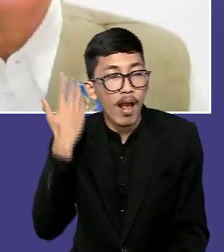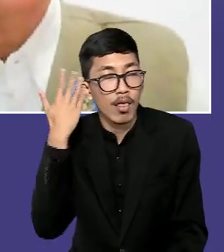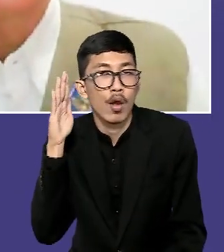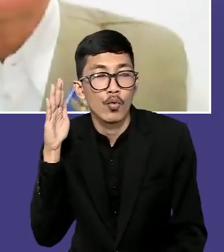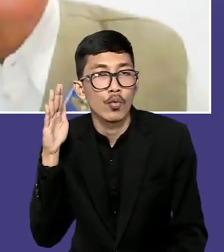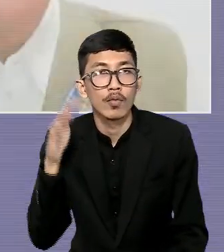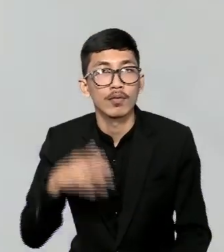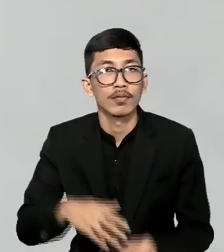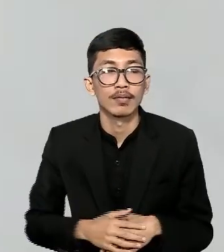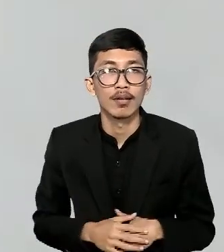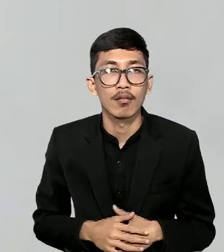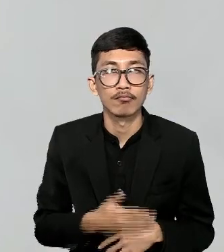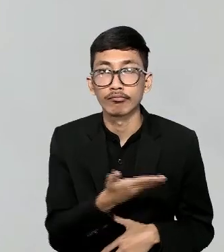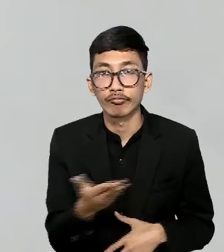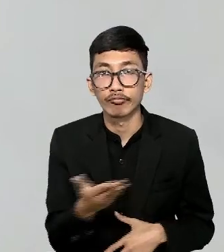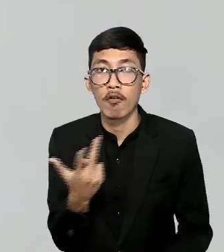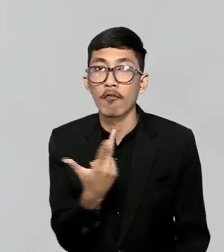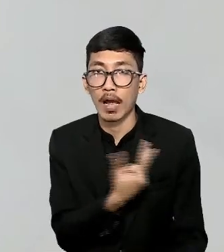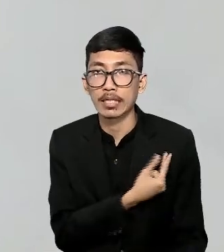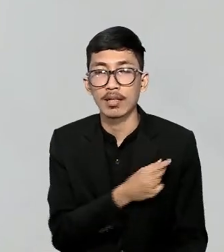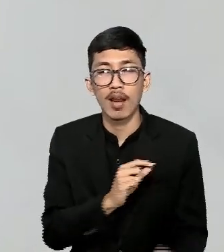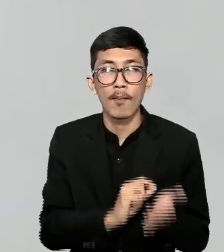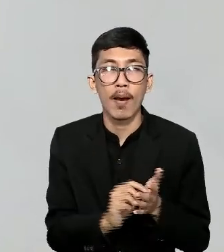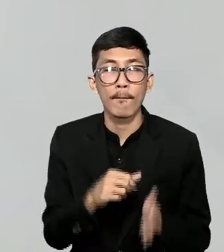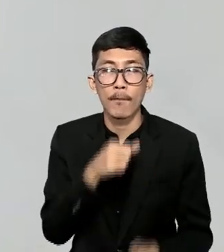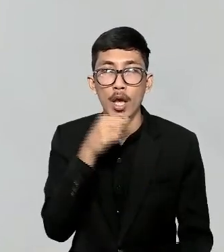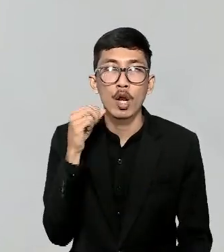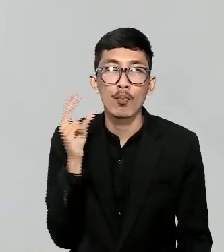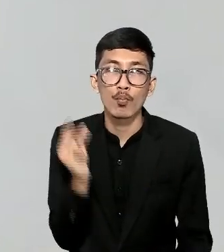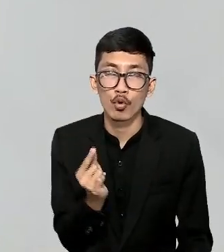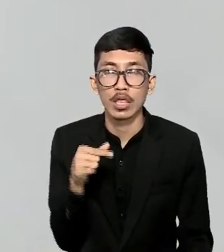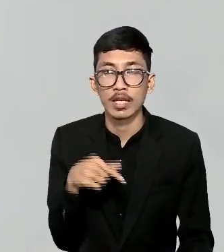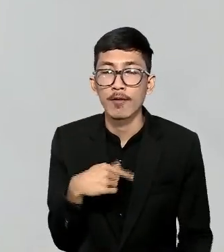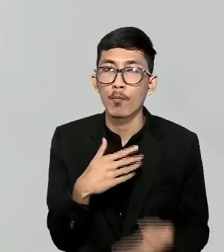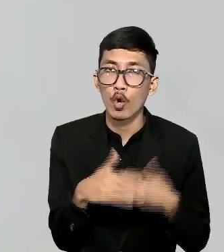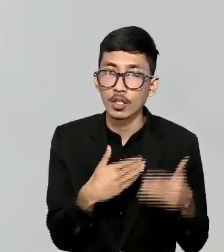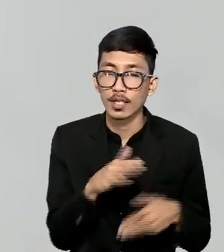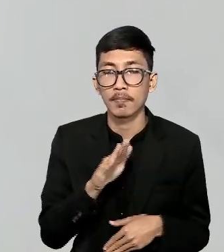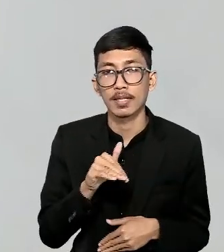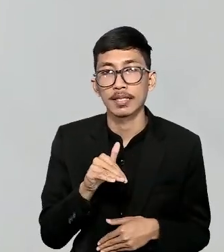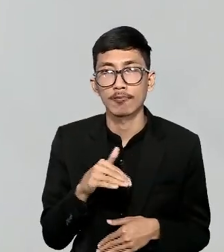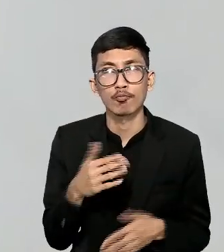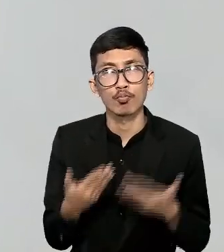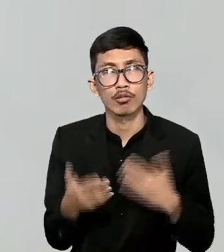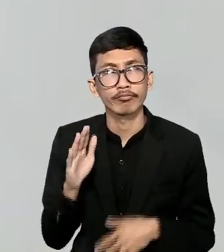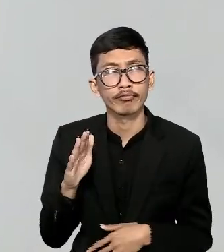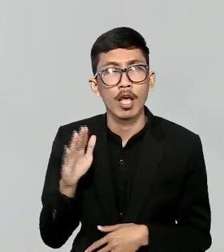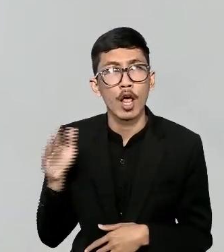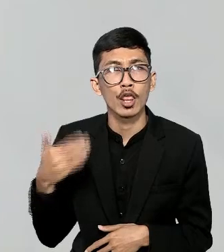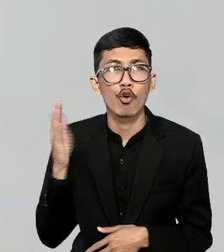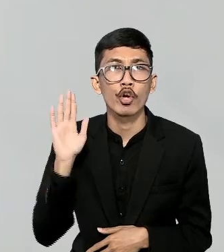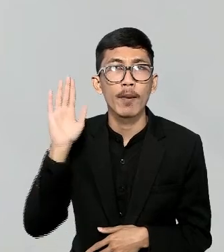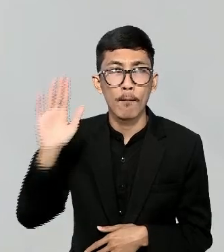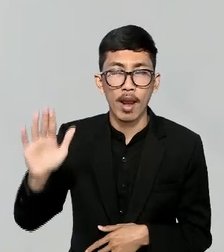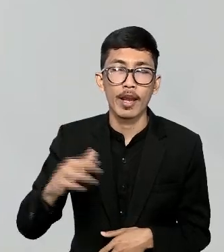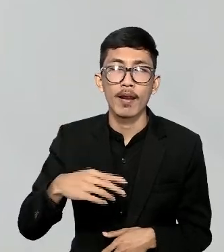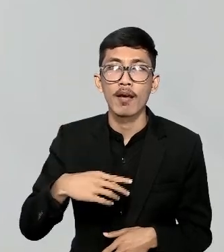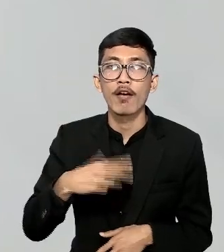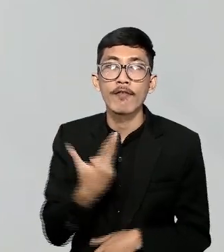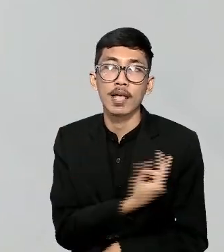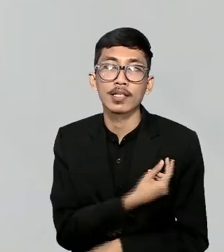mencanangkan gerakan vaksin merah putih supaya kita bisa produksi sendiri dalam negeri-negeri insya Allah tahun depan semoga ada titik